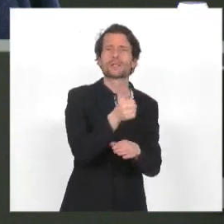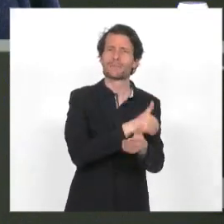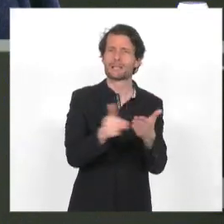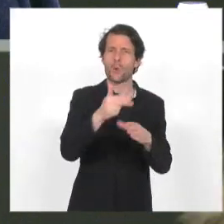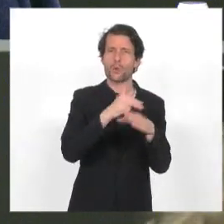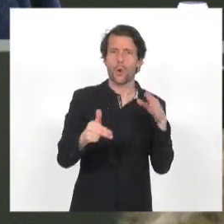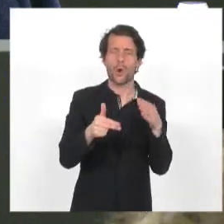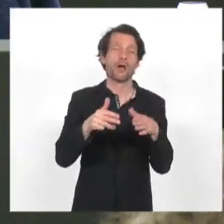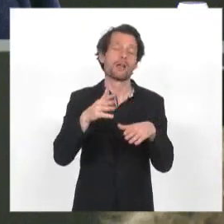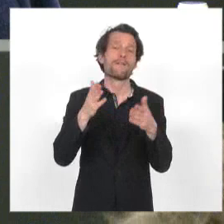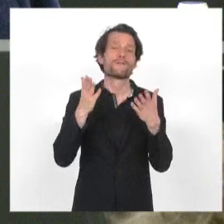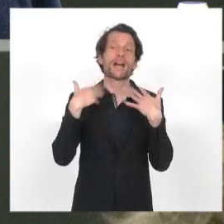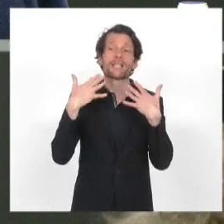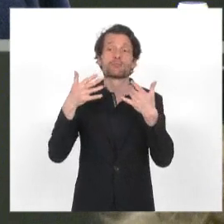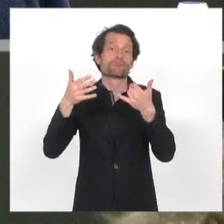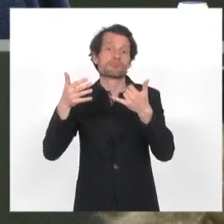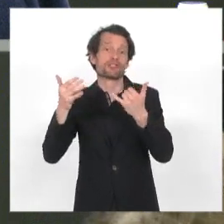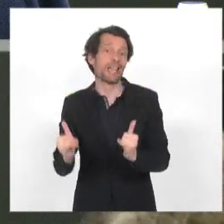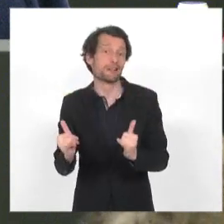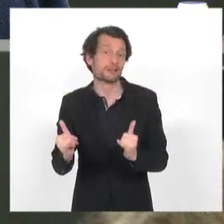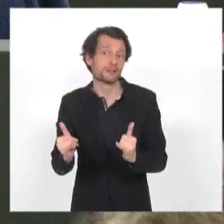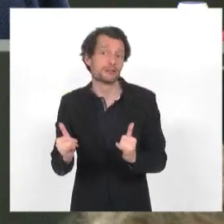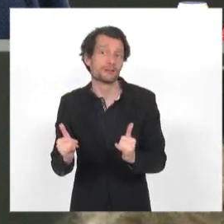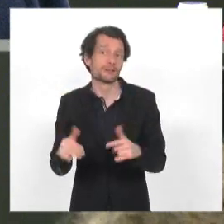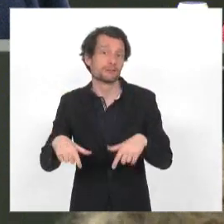avaient généreusement contribué à améliorer les résultats de Veolia.